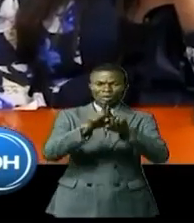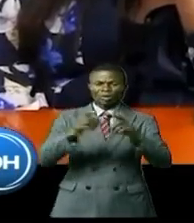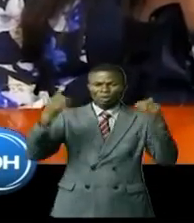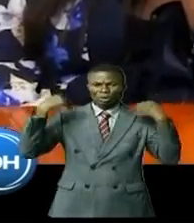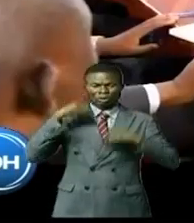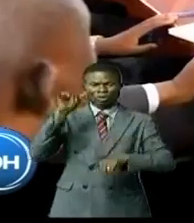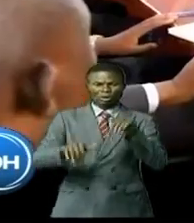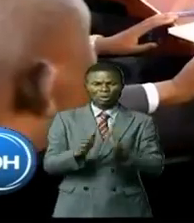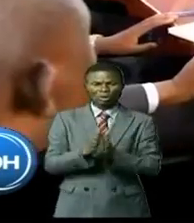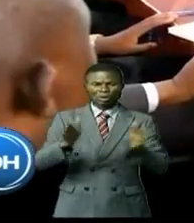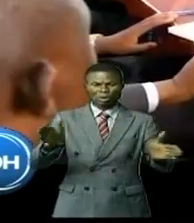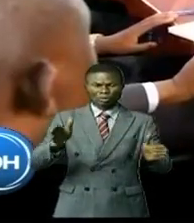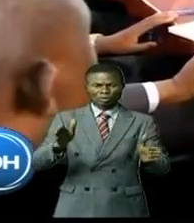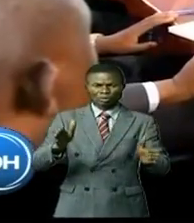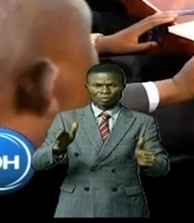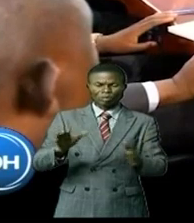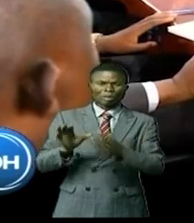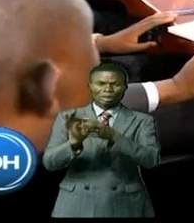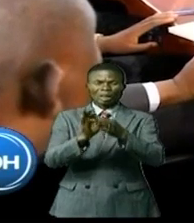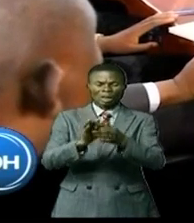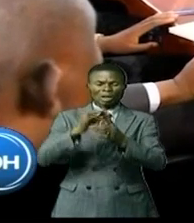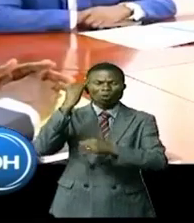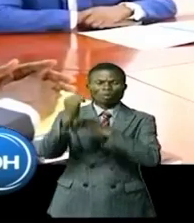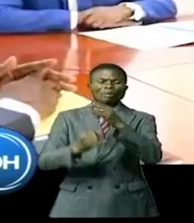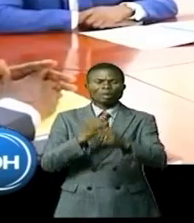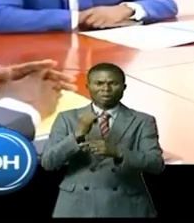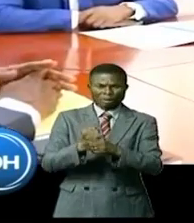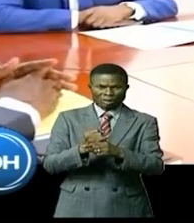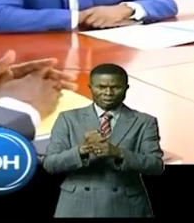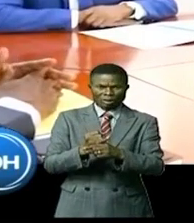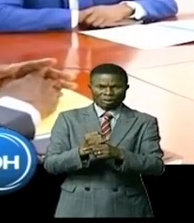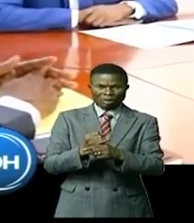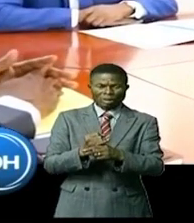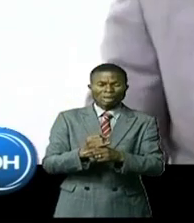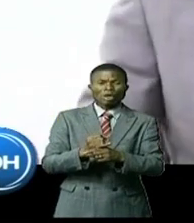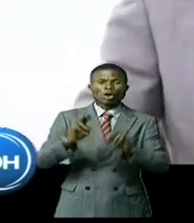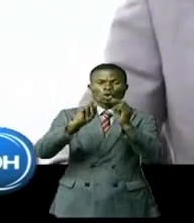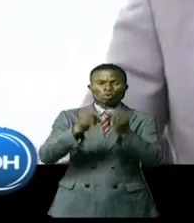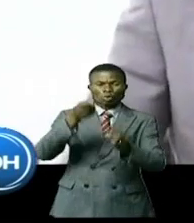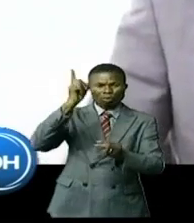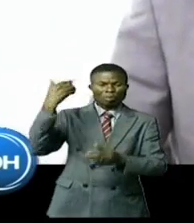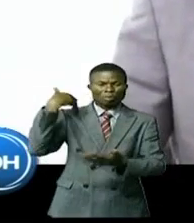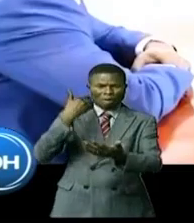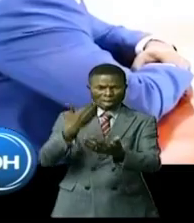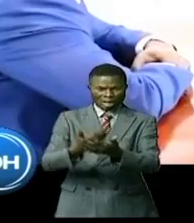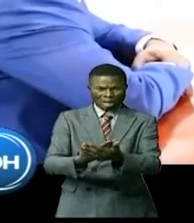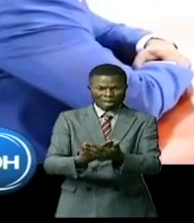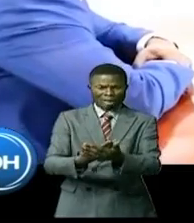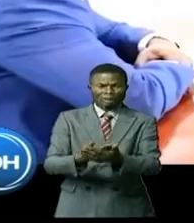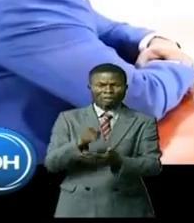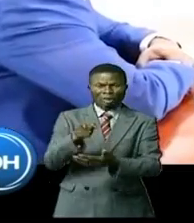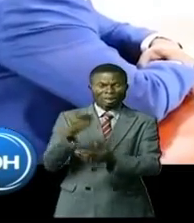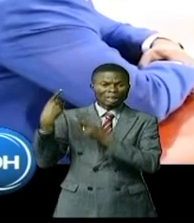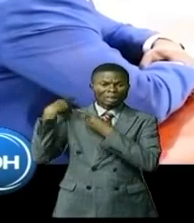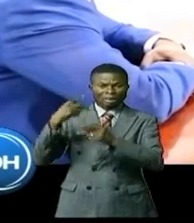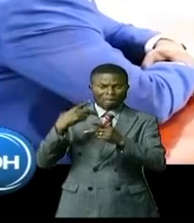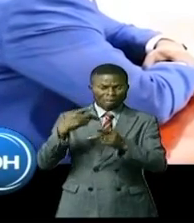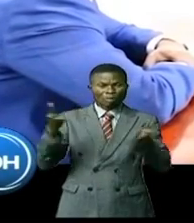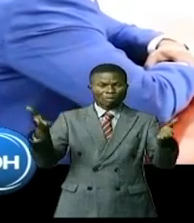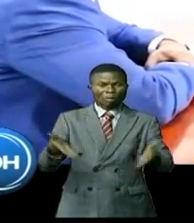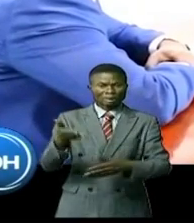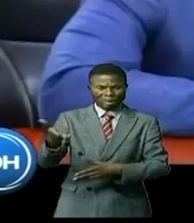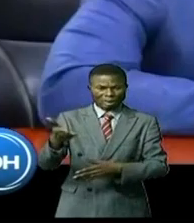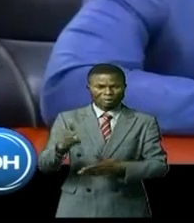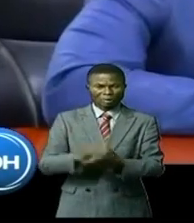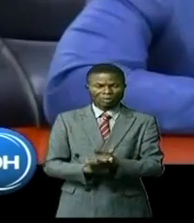secrétariat général à la coopération internationale. Une grande première pour ce secrétariat général depuis son existence.